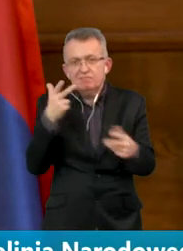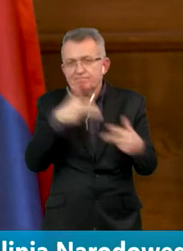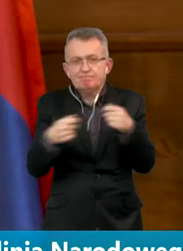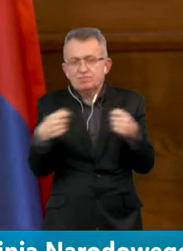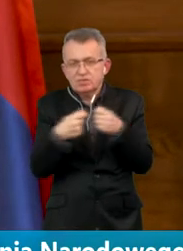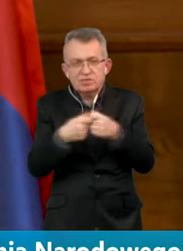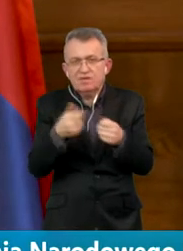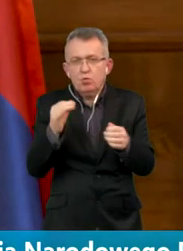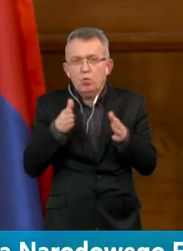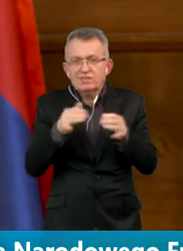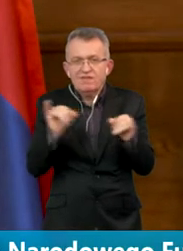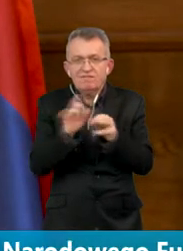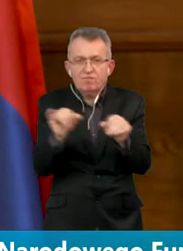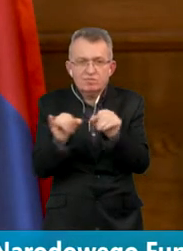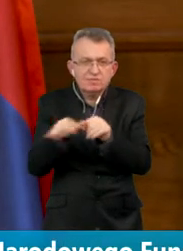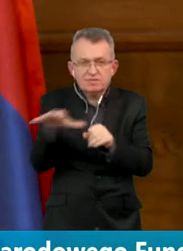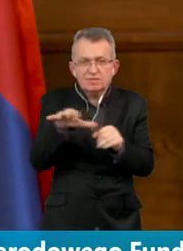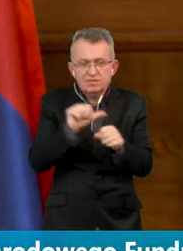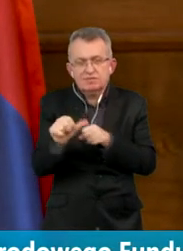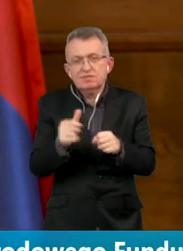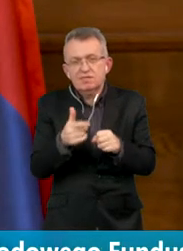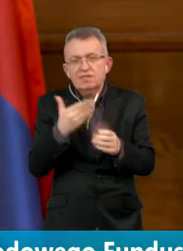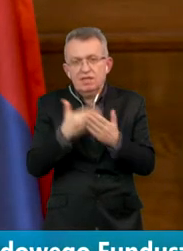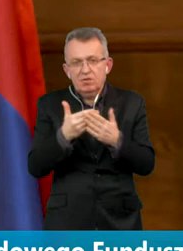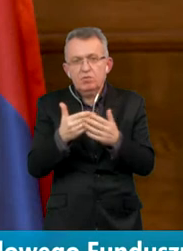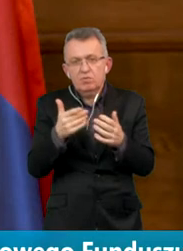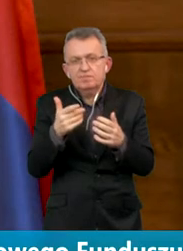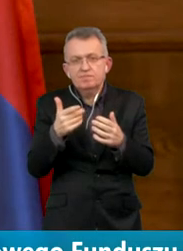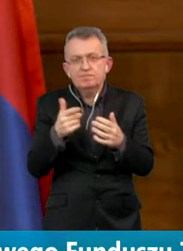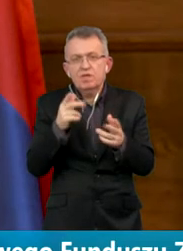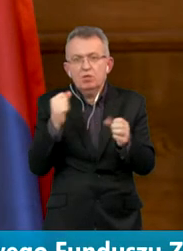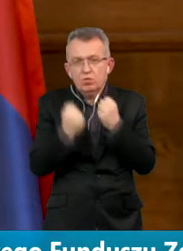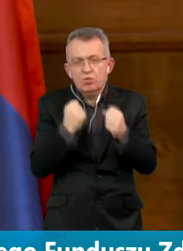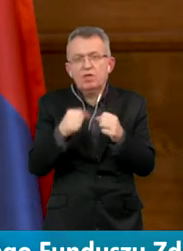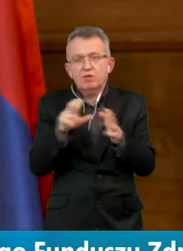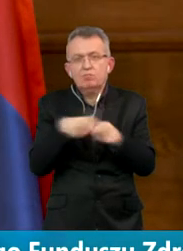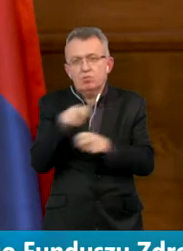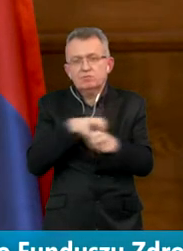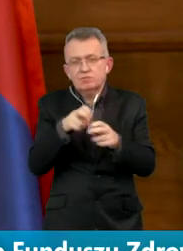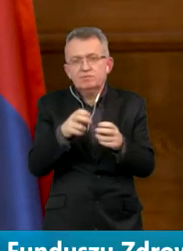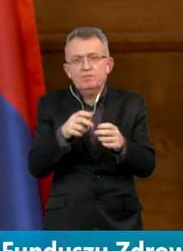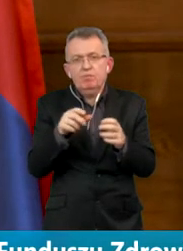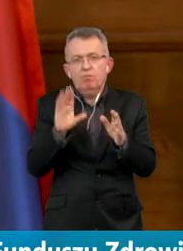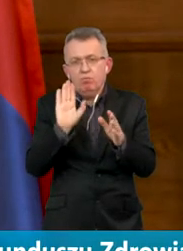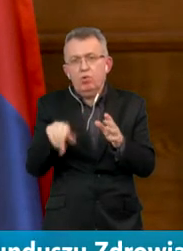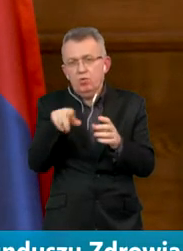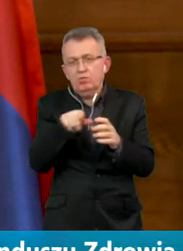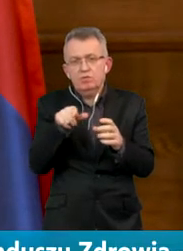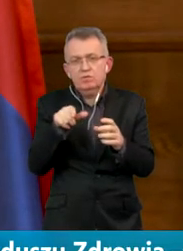tych wąskich ulic, które tam się znajdują i utrudniają poruszanie się po tej